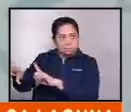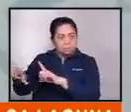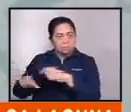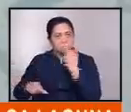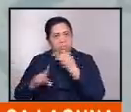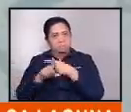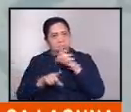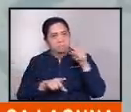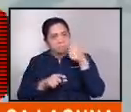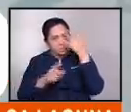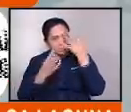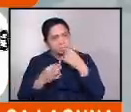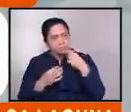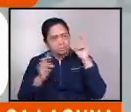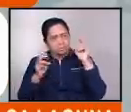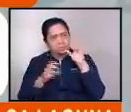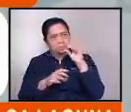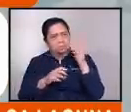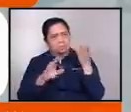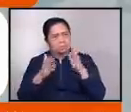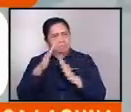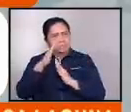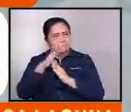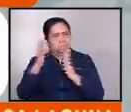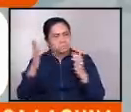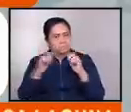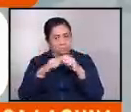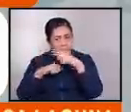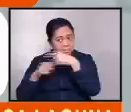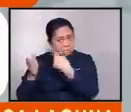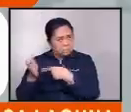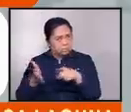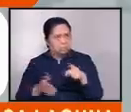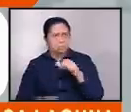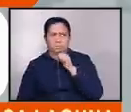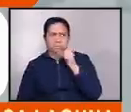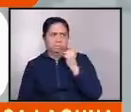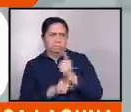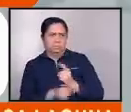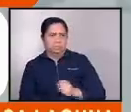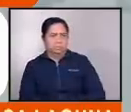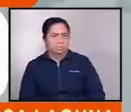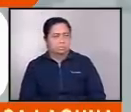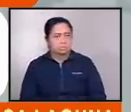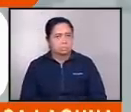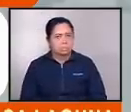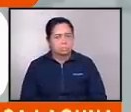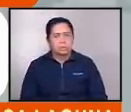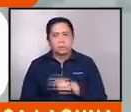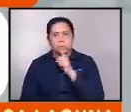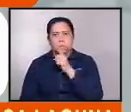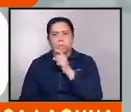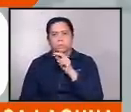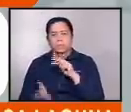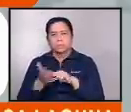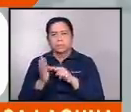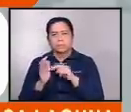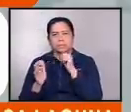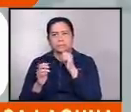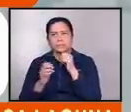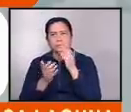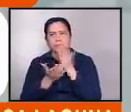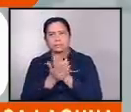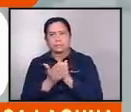galing daw sa inyo mismo yan, salitang yan. Eh ngayon, siya na hong pagbabayarin. Hindi naman hong makatarungan yan, ma'am. Actually, hindi po siya dead end.